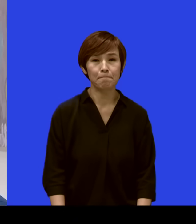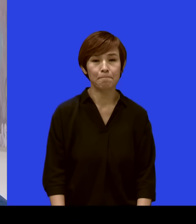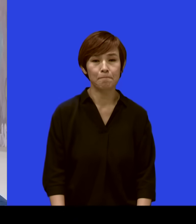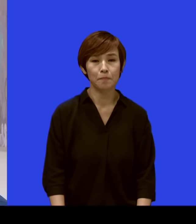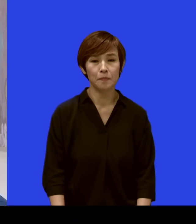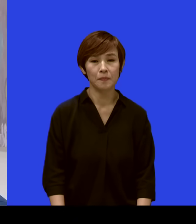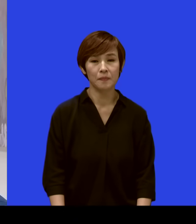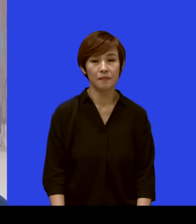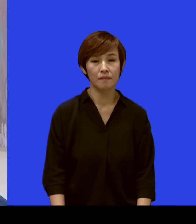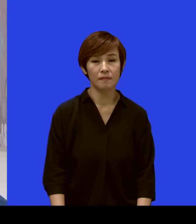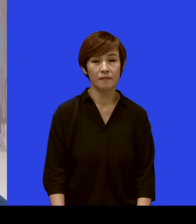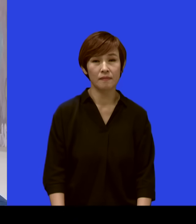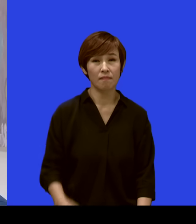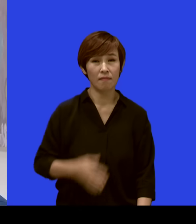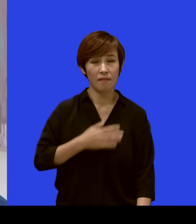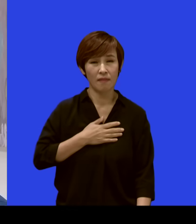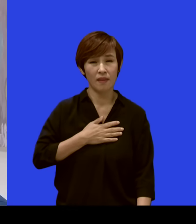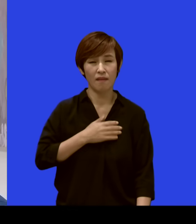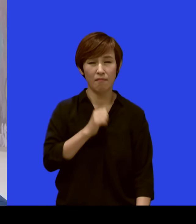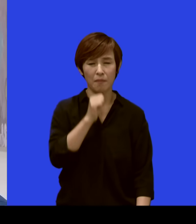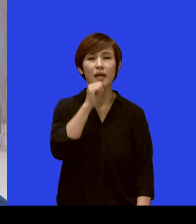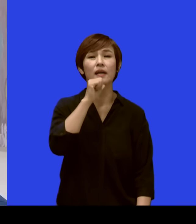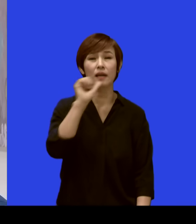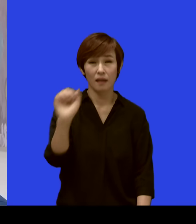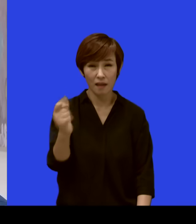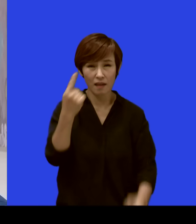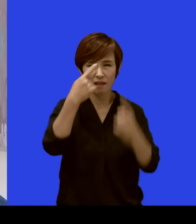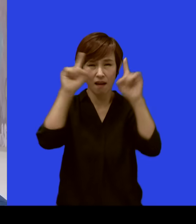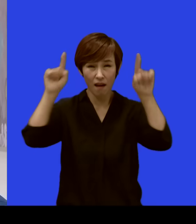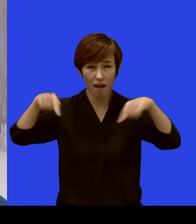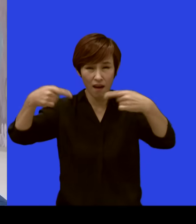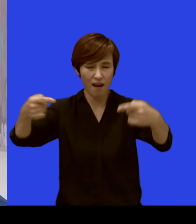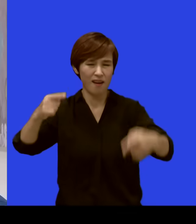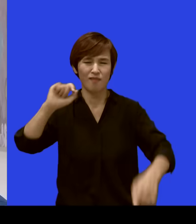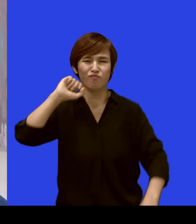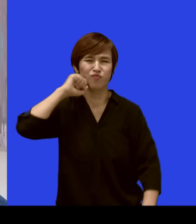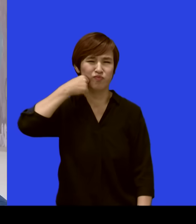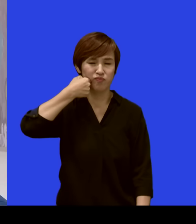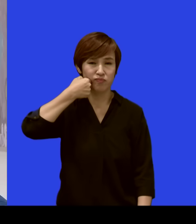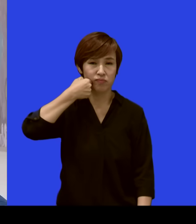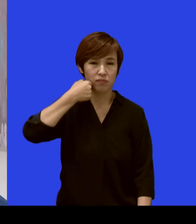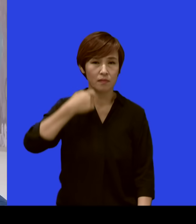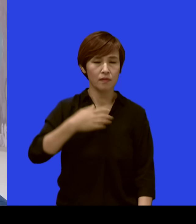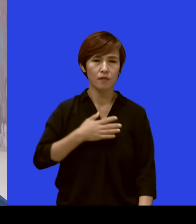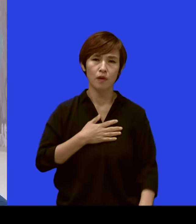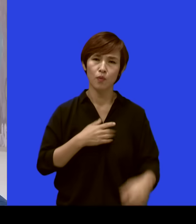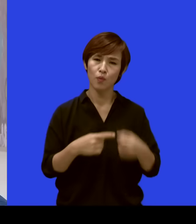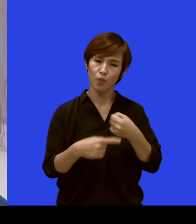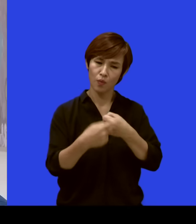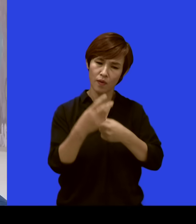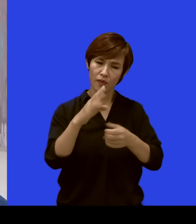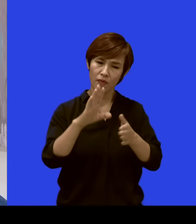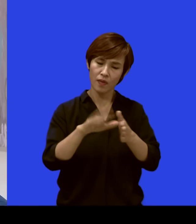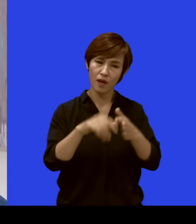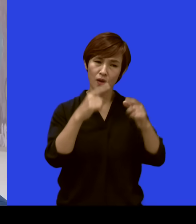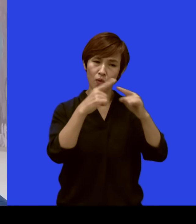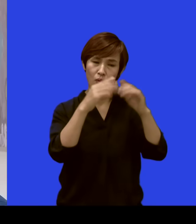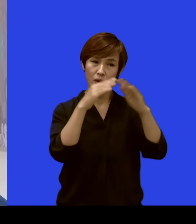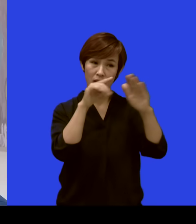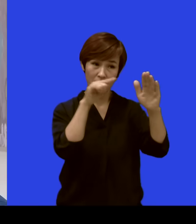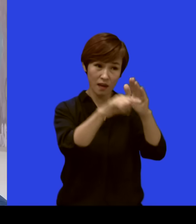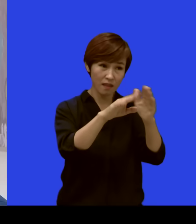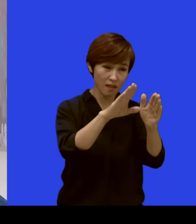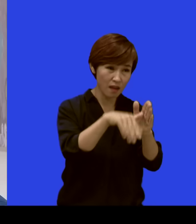사실은 제 형편상 대학을 가는 건 불가능했어요. 예. 근데 제가 초등학교 때 교회를 갔는데 우리 목사님이